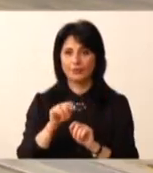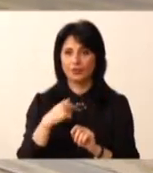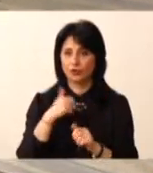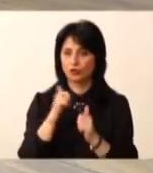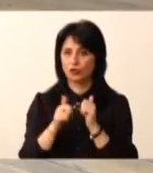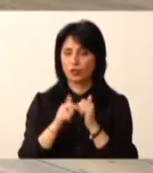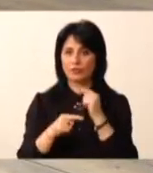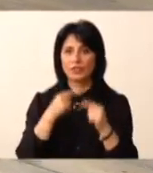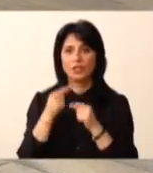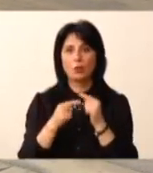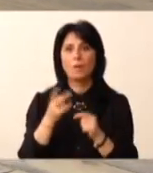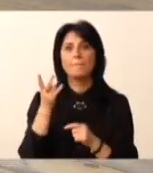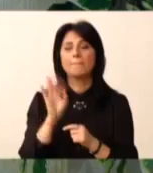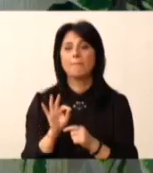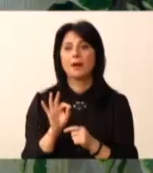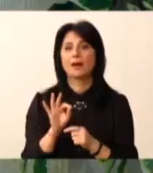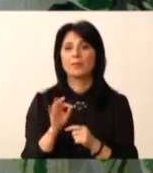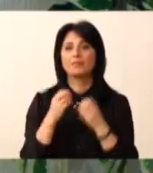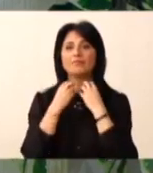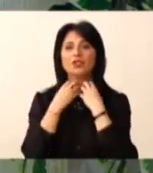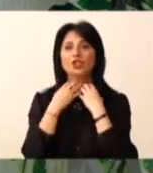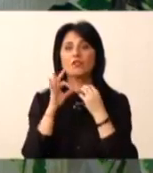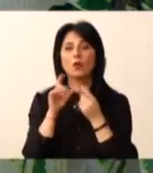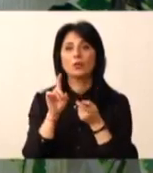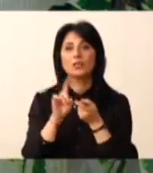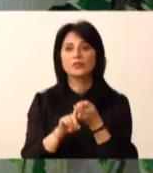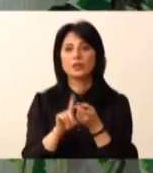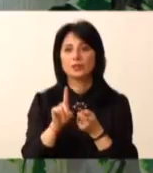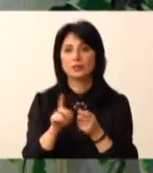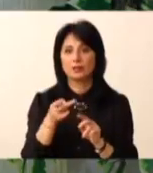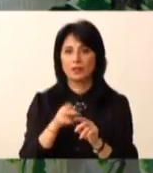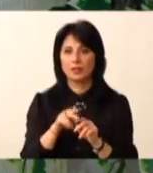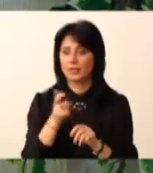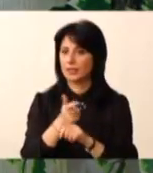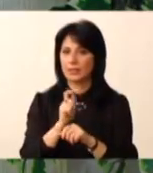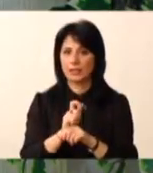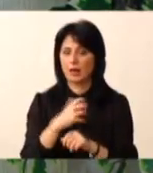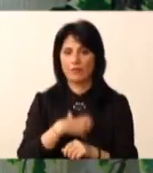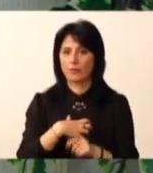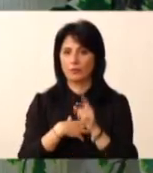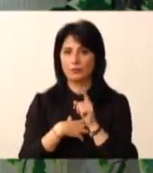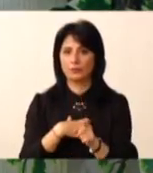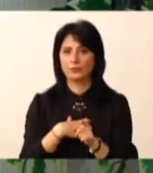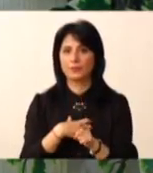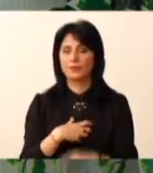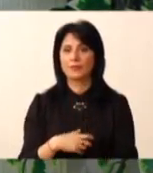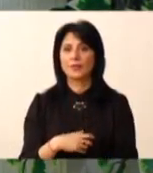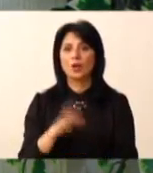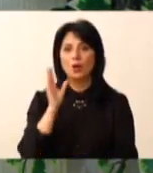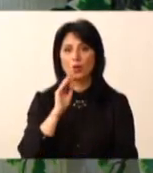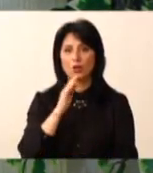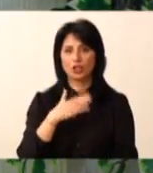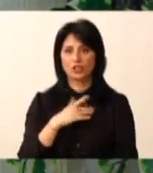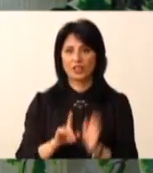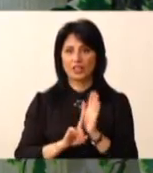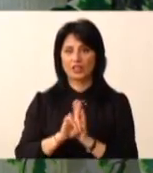ჩვენ ხშირად საუბრობთ ხოლმე, მაგრამ ფარისებრი ჯირკვალთან დაკავშირებით ეს ძალიან აქტუალურია. როდესაც